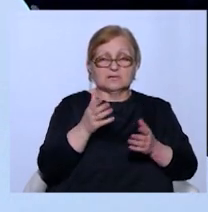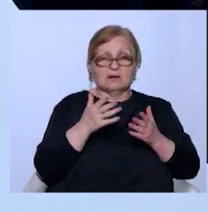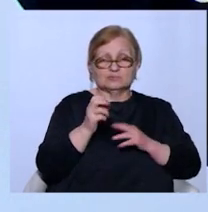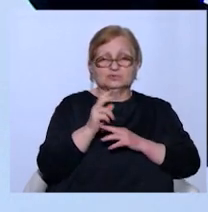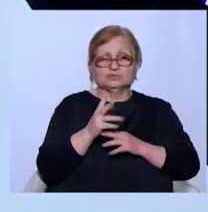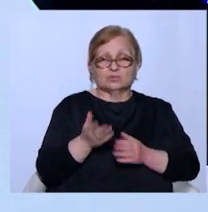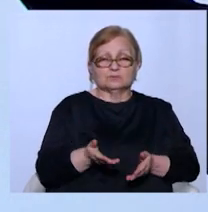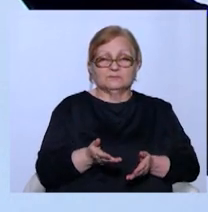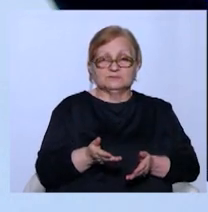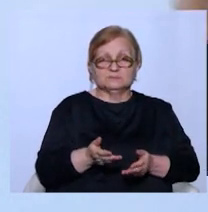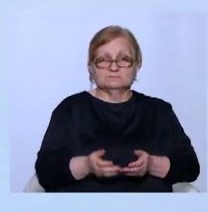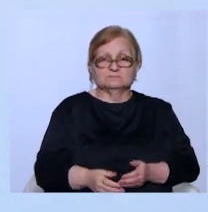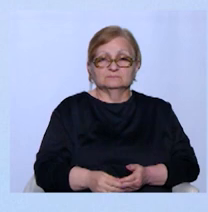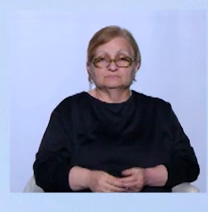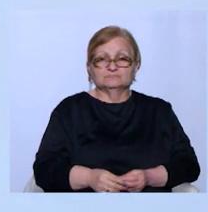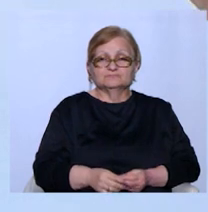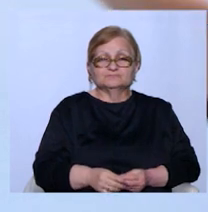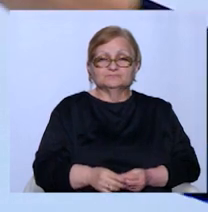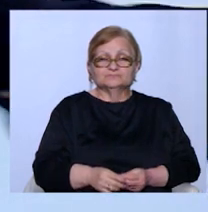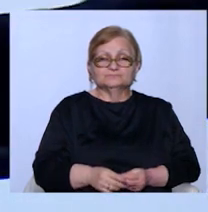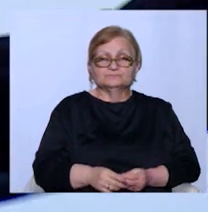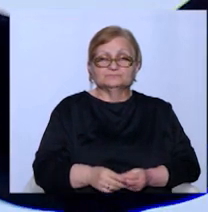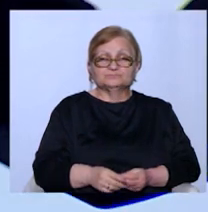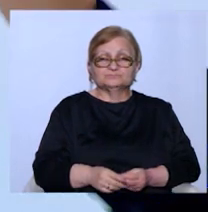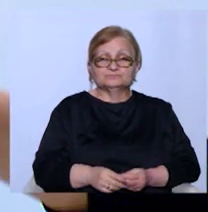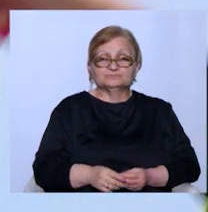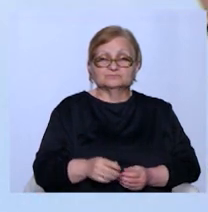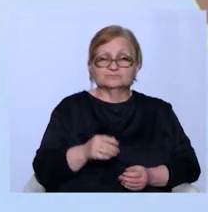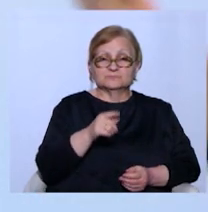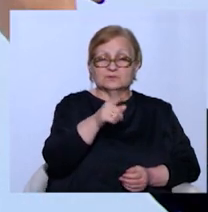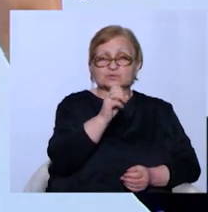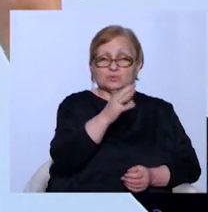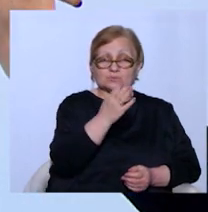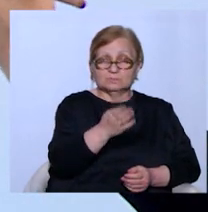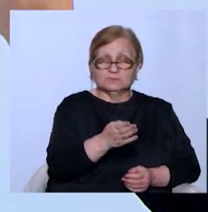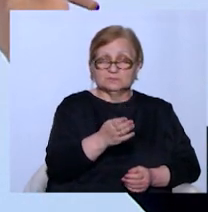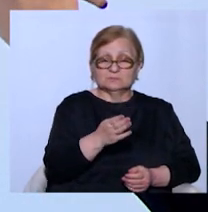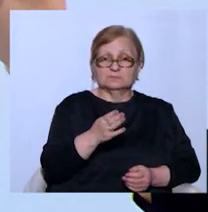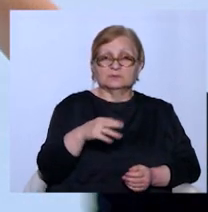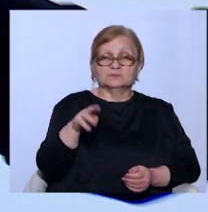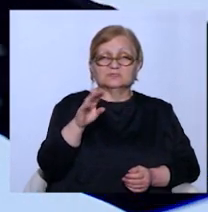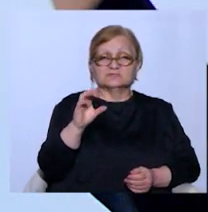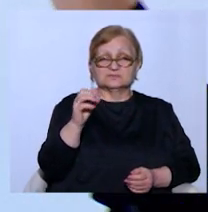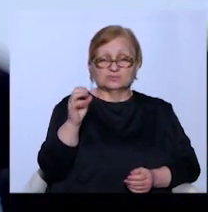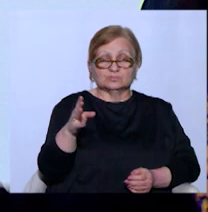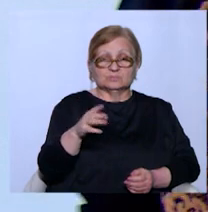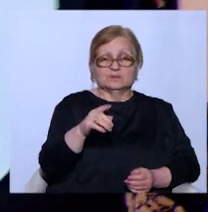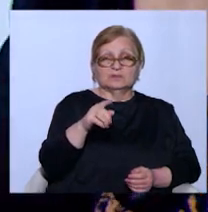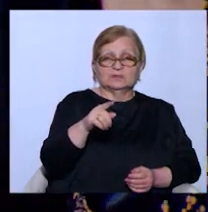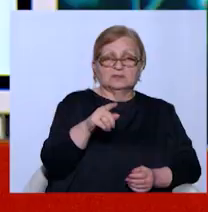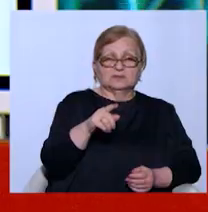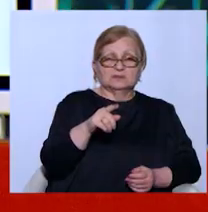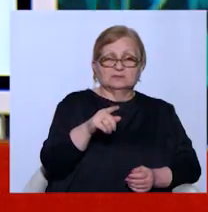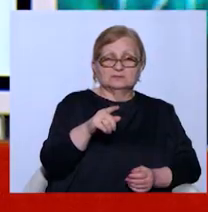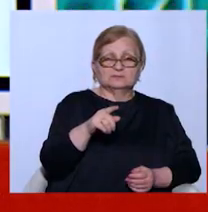14. ხო ისეა? ესე იგი რადგან AB 14-ია, DC-ც 14-ია, რადგან BC 14-ია,